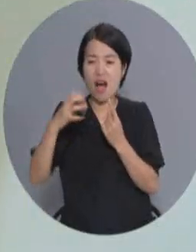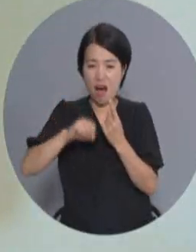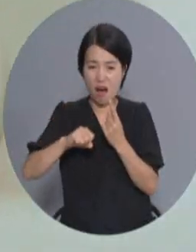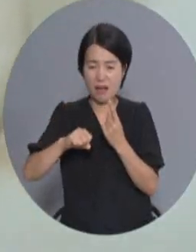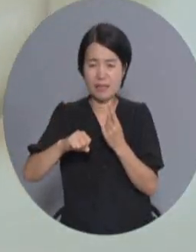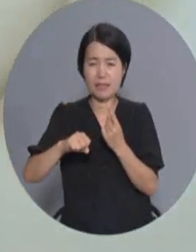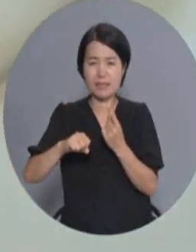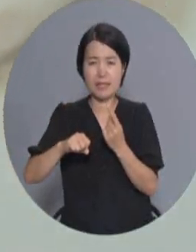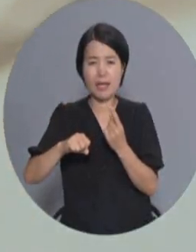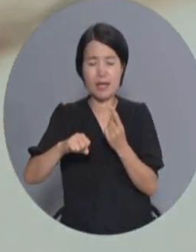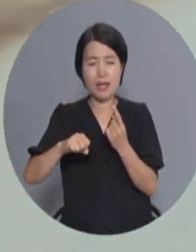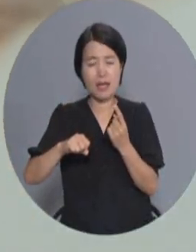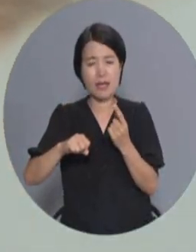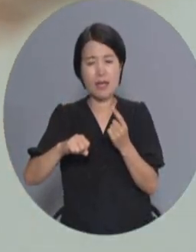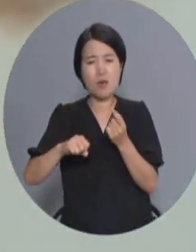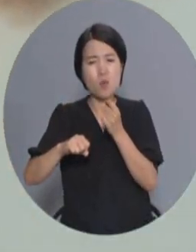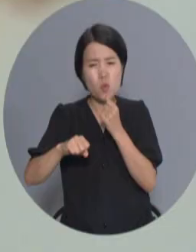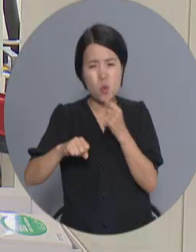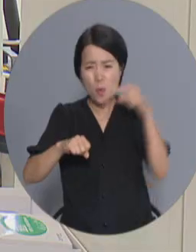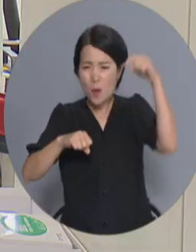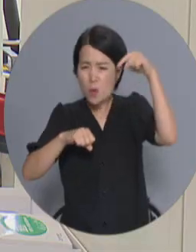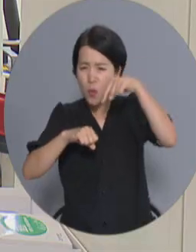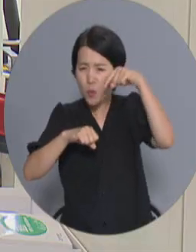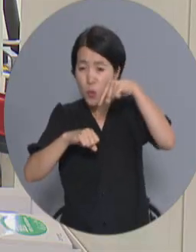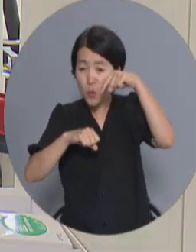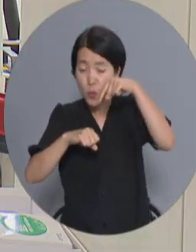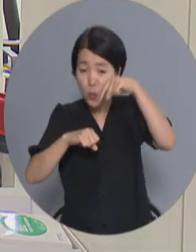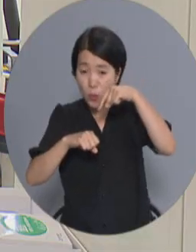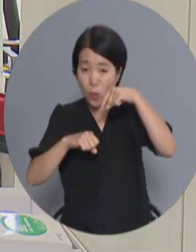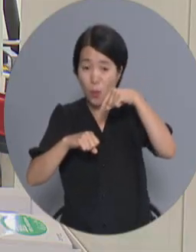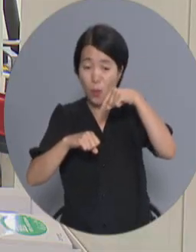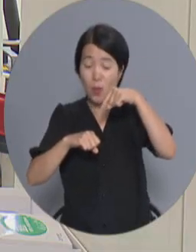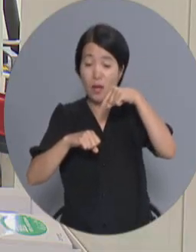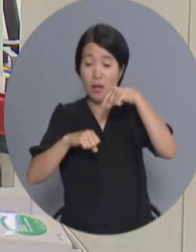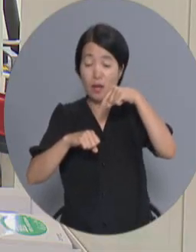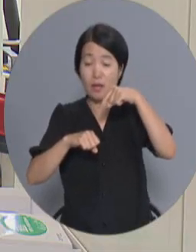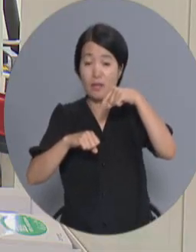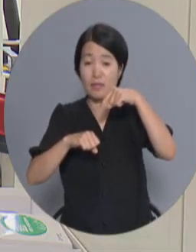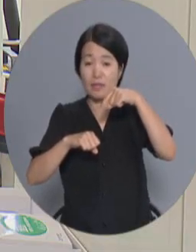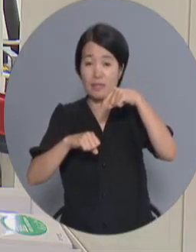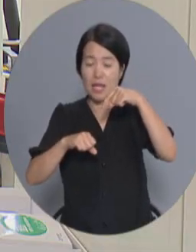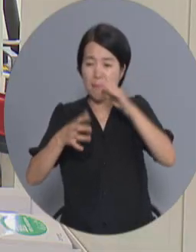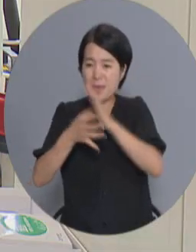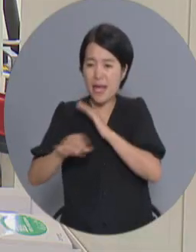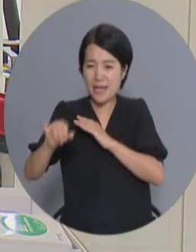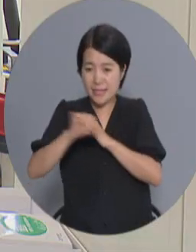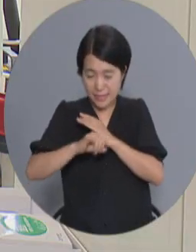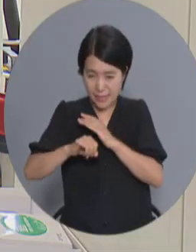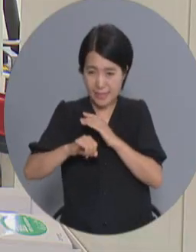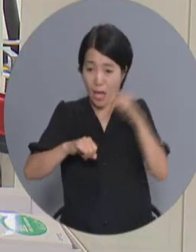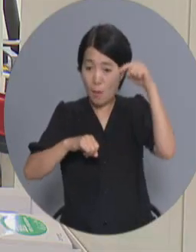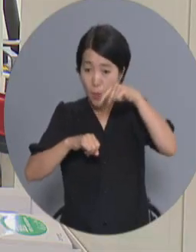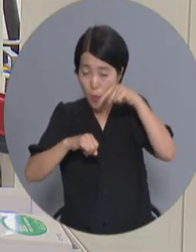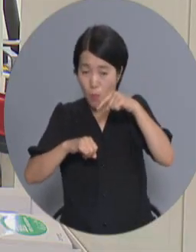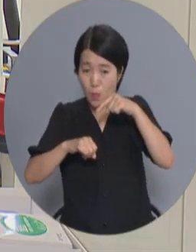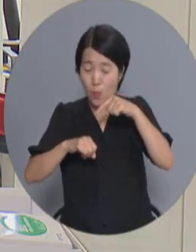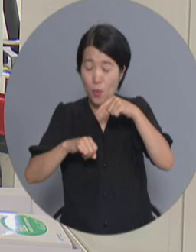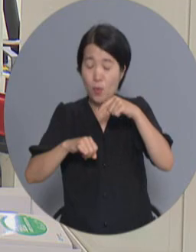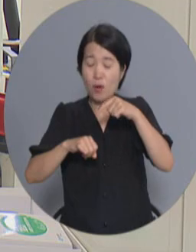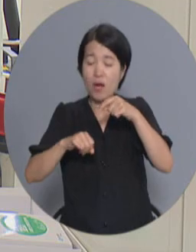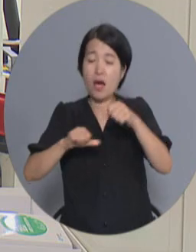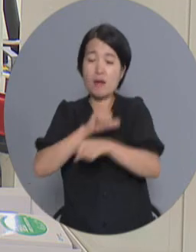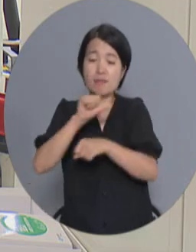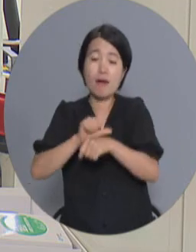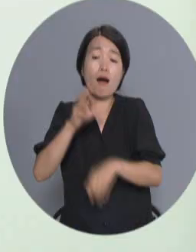미량의 바이러스를 투여했습니다. 세균을 섞은 배양액에 바이러스를 접종한 지 5시간이 지났습니다.